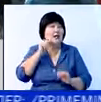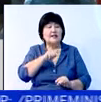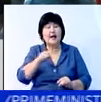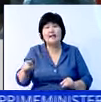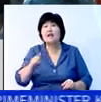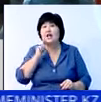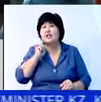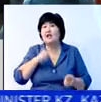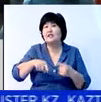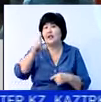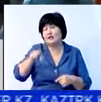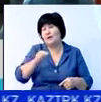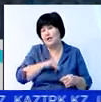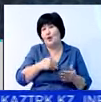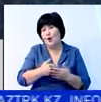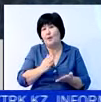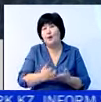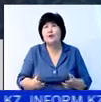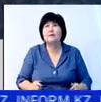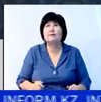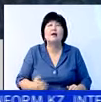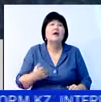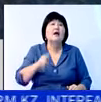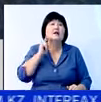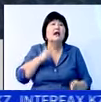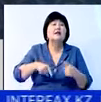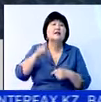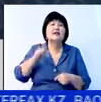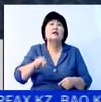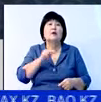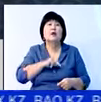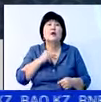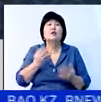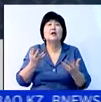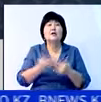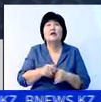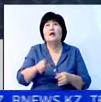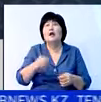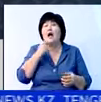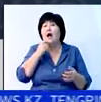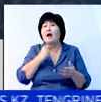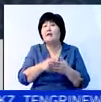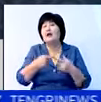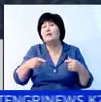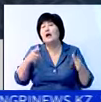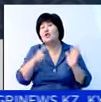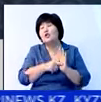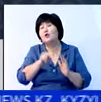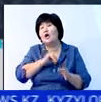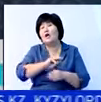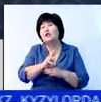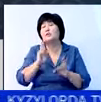жас кәсіпкерлер құрап отыр. Қаржыландырылған жас кәсіпкерлердің қызметі саласына тоқталатын болса, тамақтану қызметінде жетеу, қызмет